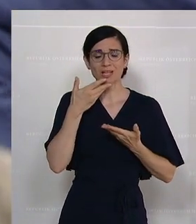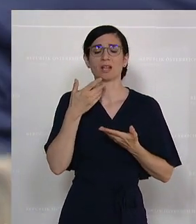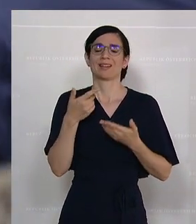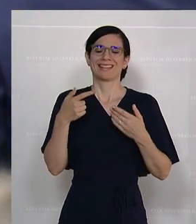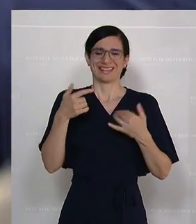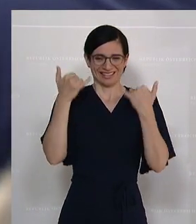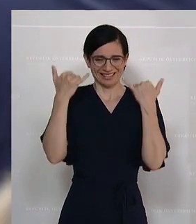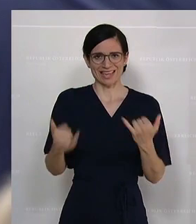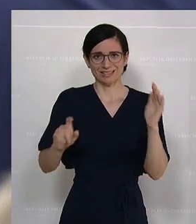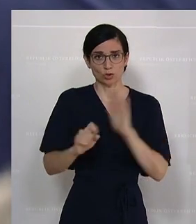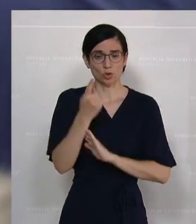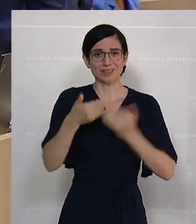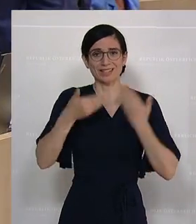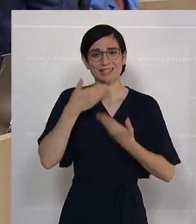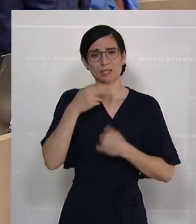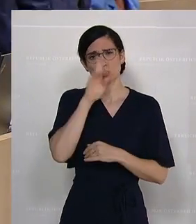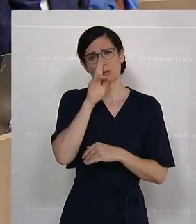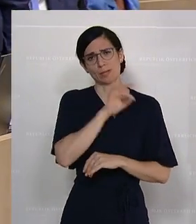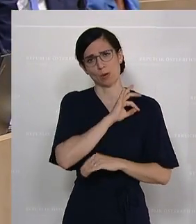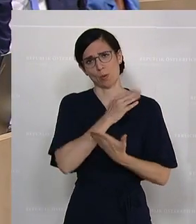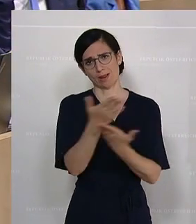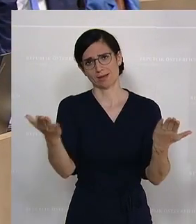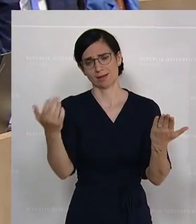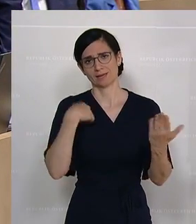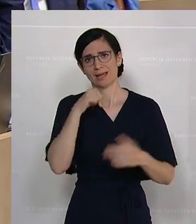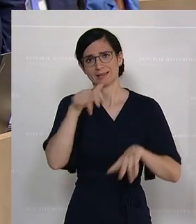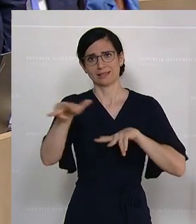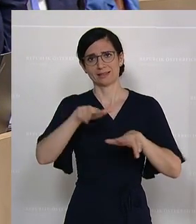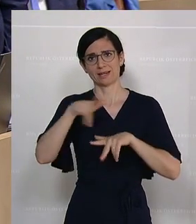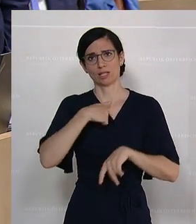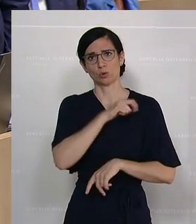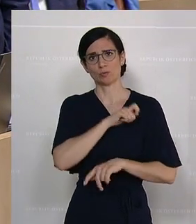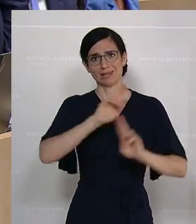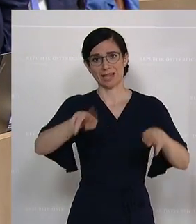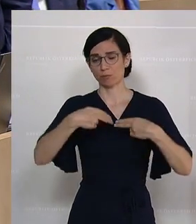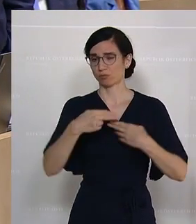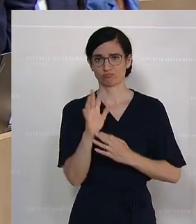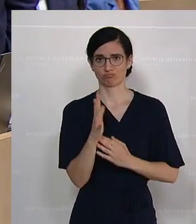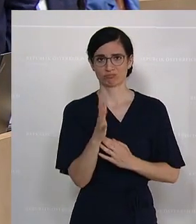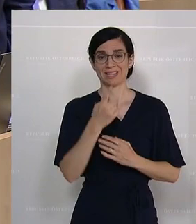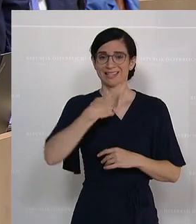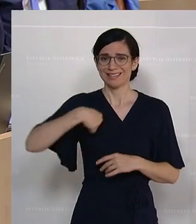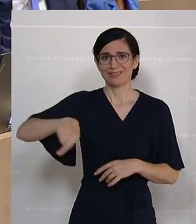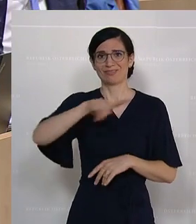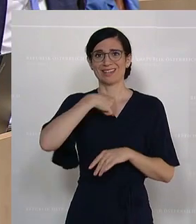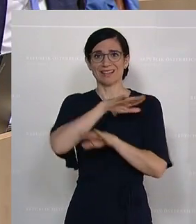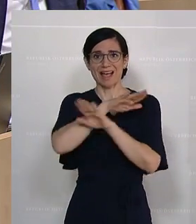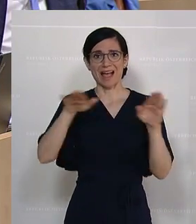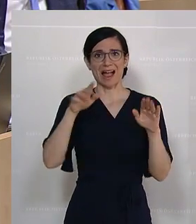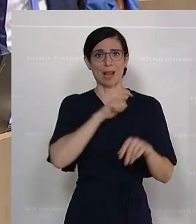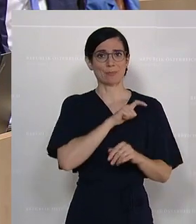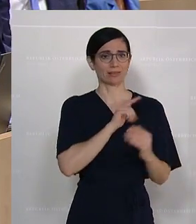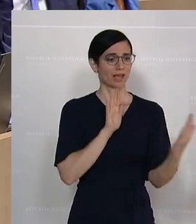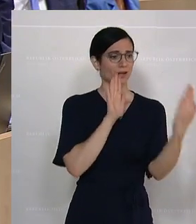sondersitzung liebe kolleginnen und kollegen die wurden nicht von den regierungsfraktionen einberufen nein wir sind auf alle fraktionen zugegangen